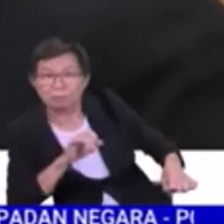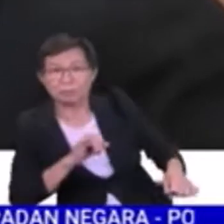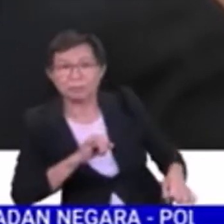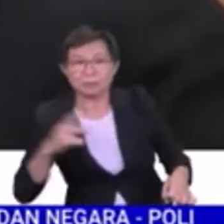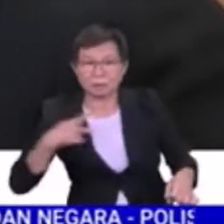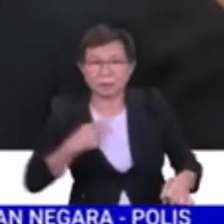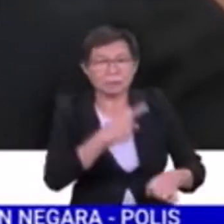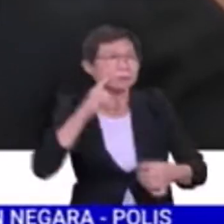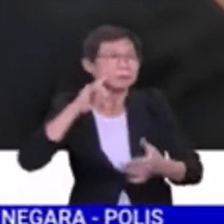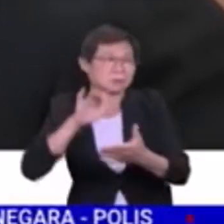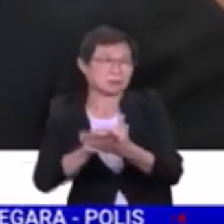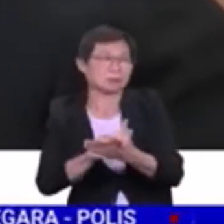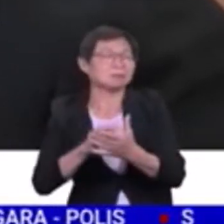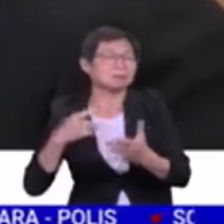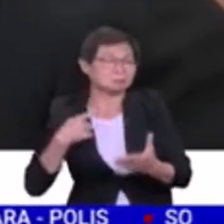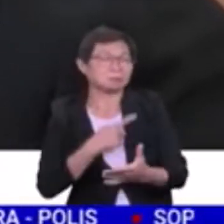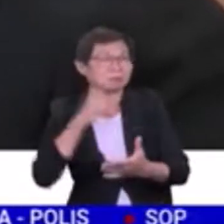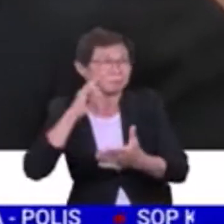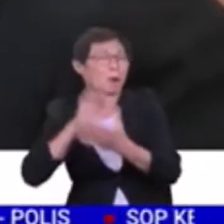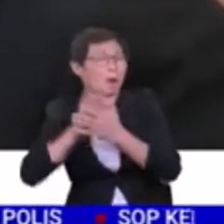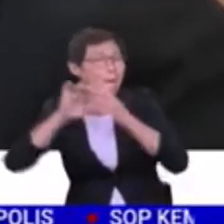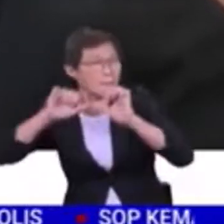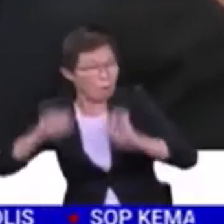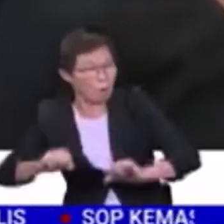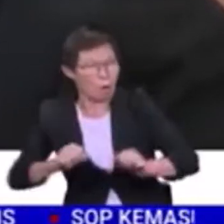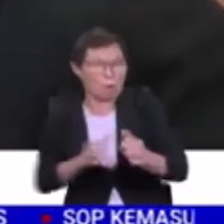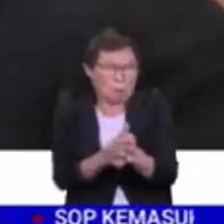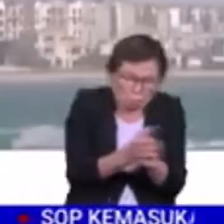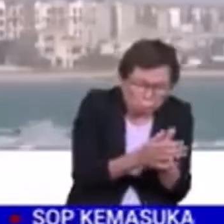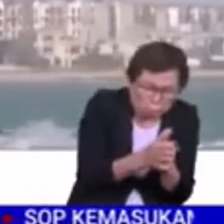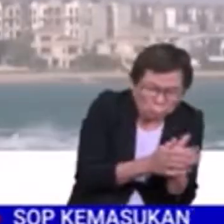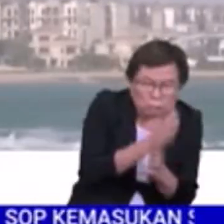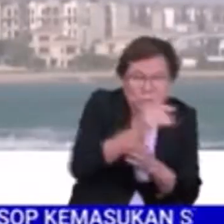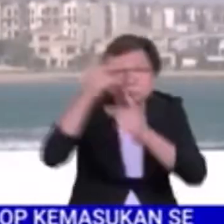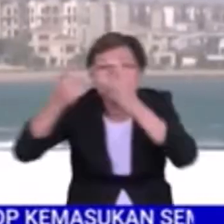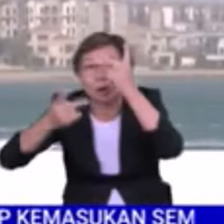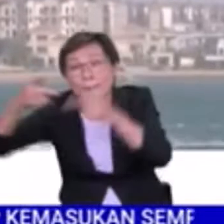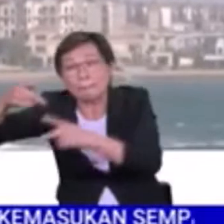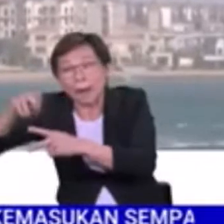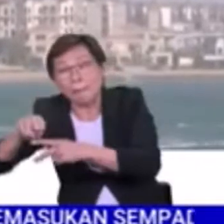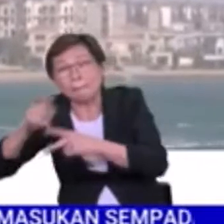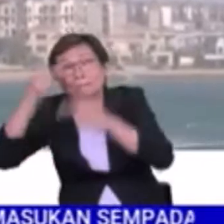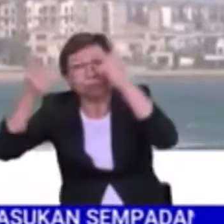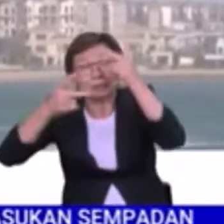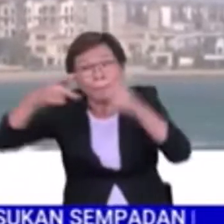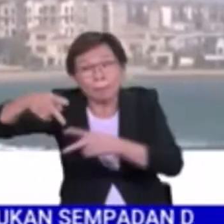Kami yakin, insya Allah, dengan usaha dan juga lawatan yang amat